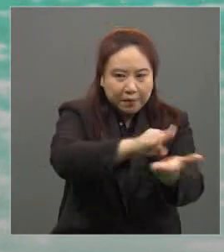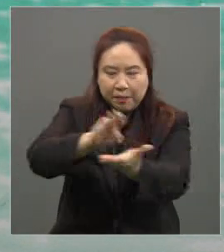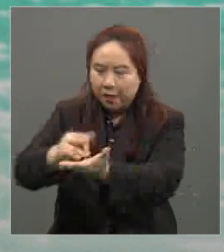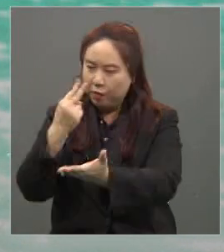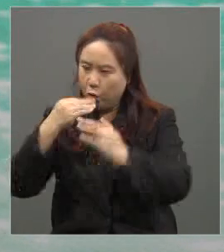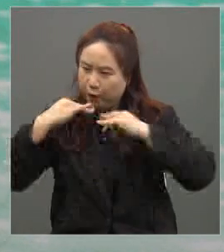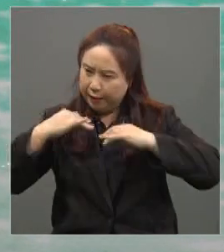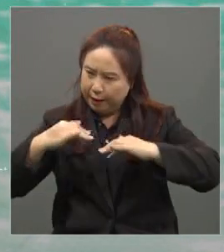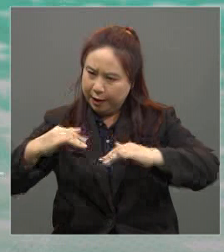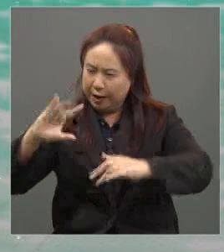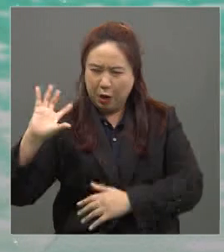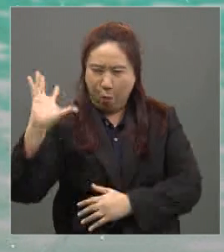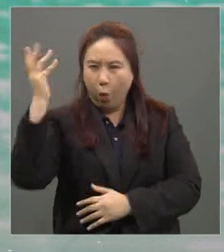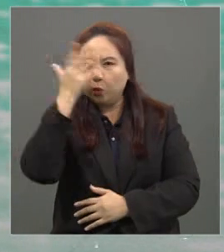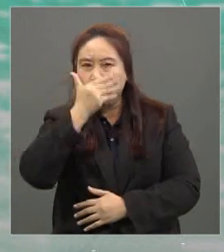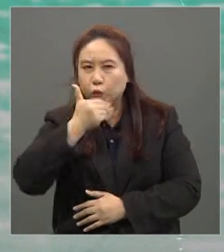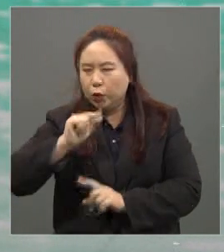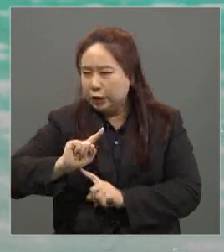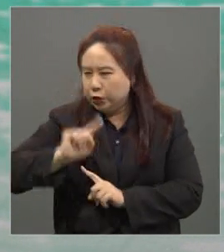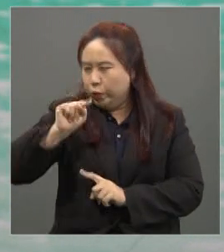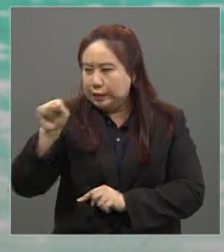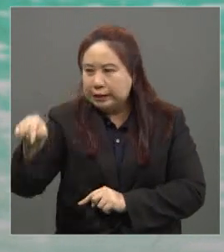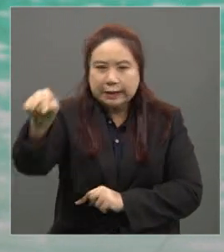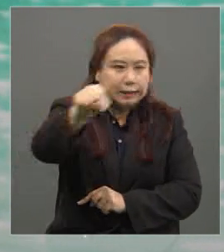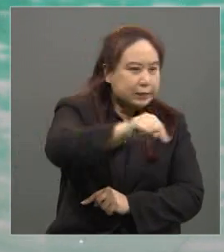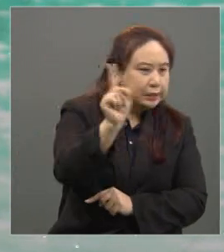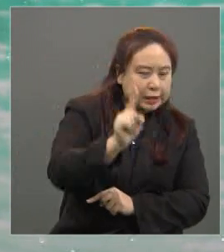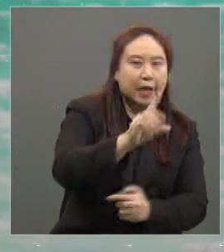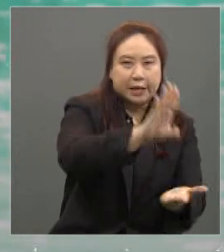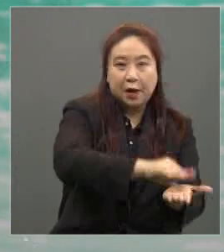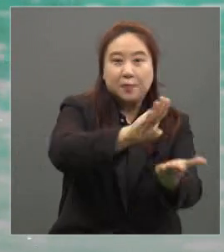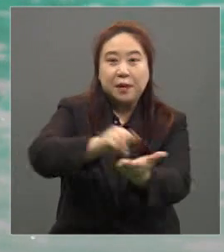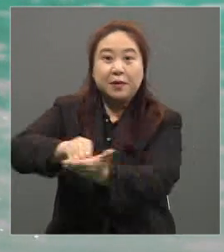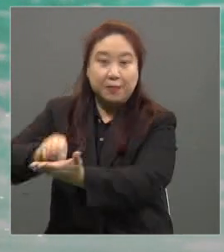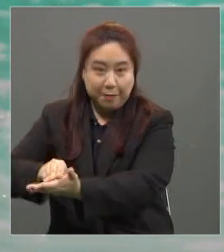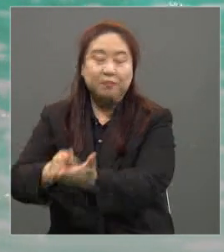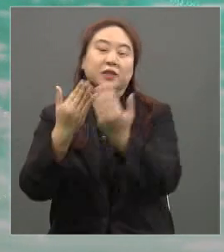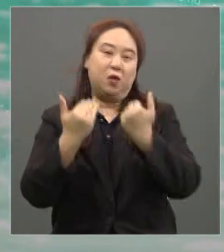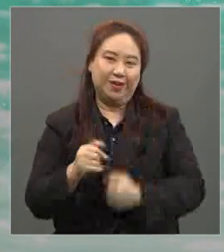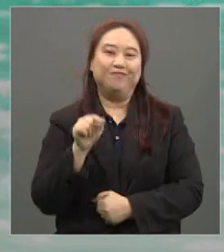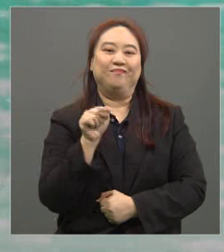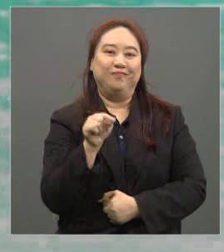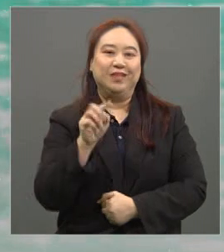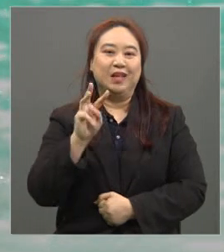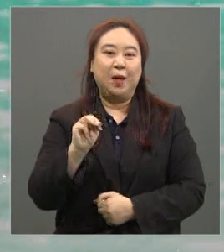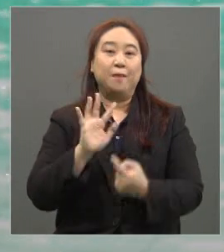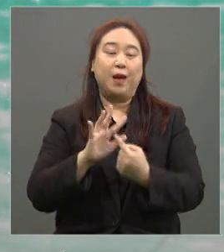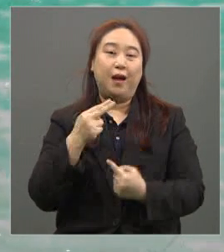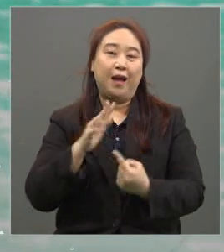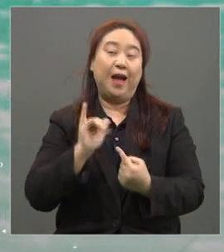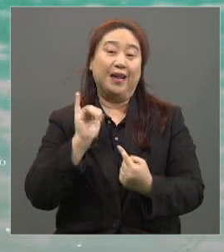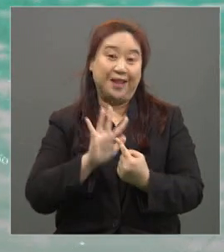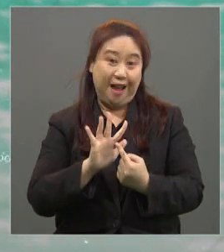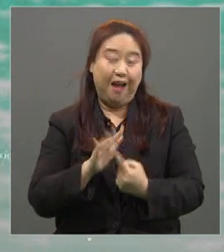โลก The 20 of the worldBest Beachนะครับซึ่งยกให้อ่ามาหยาอยู่ในอันดับที่ 3